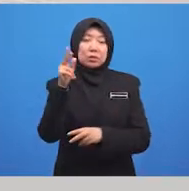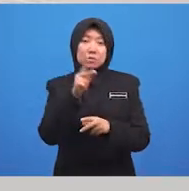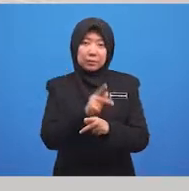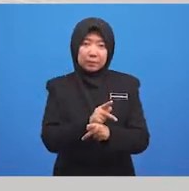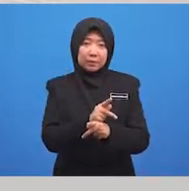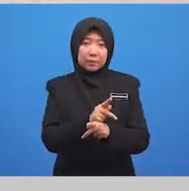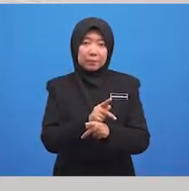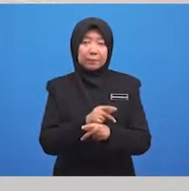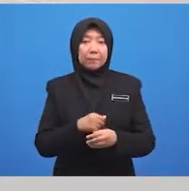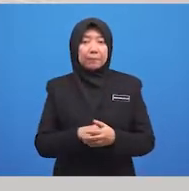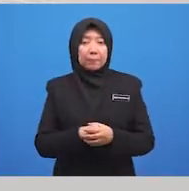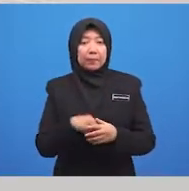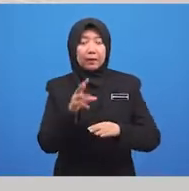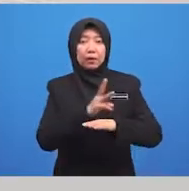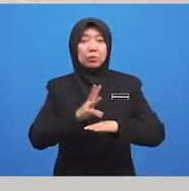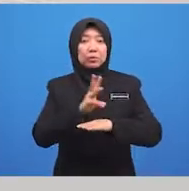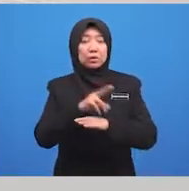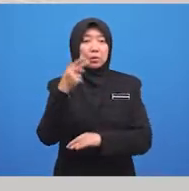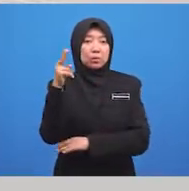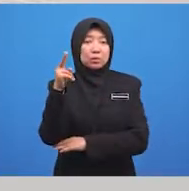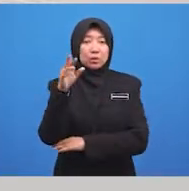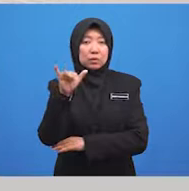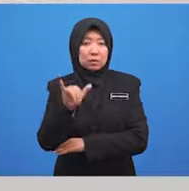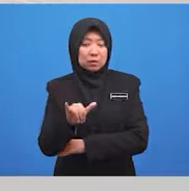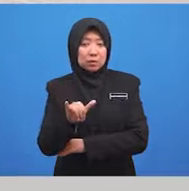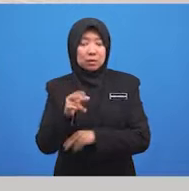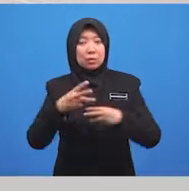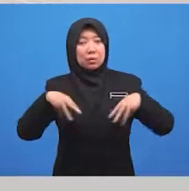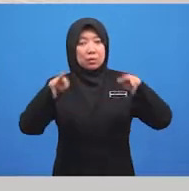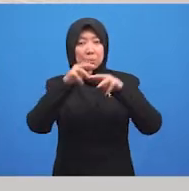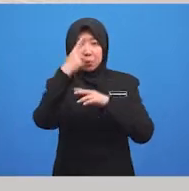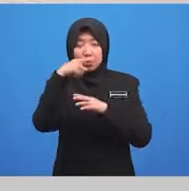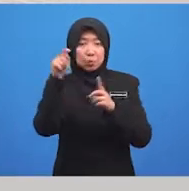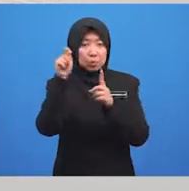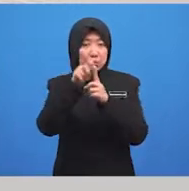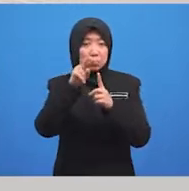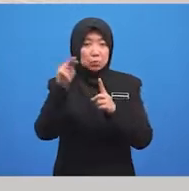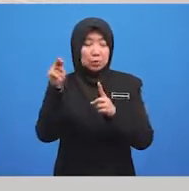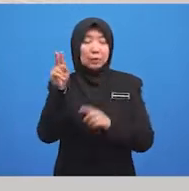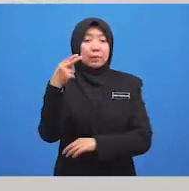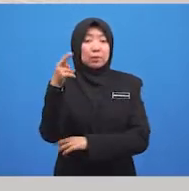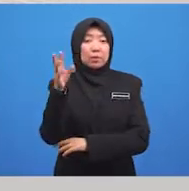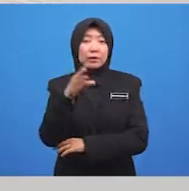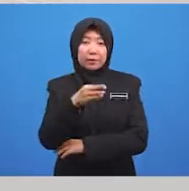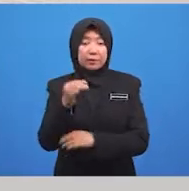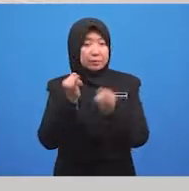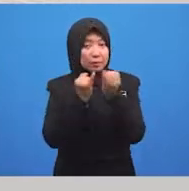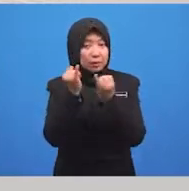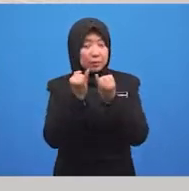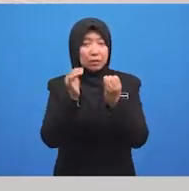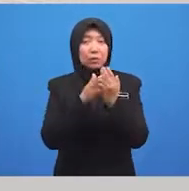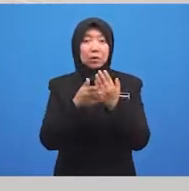Hutan simpan merupakan kawasan hutan yang diwartakan untuk tujuan perhutanan dan ditadbir